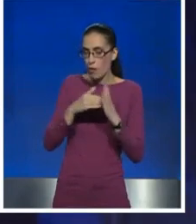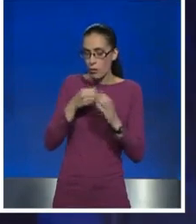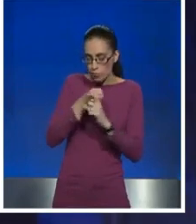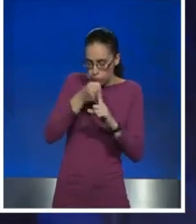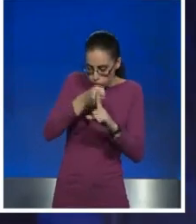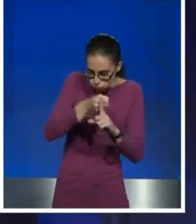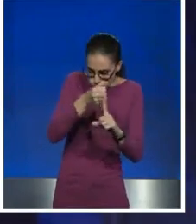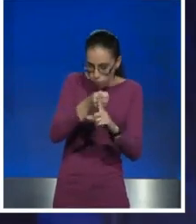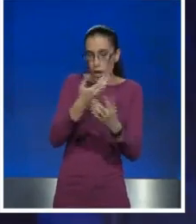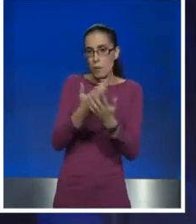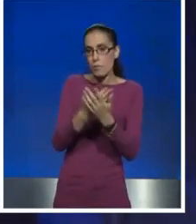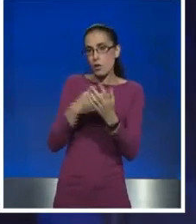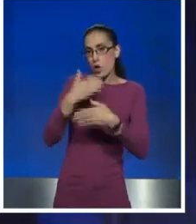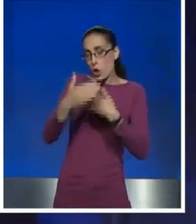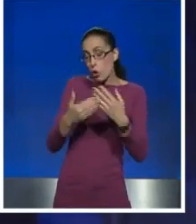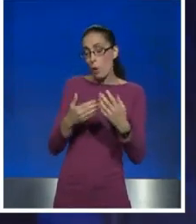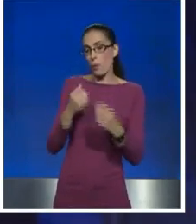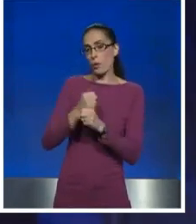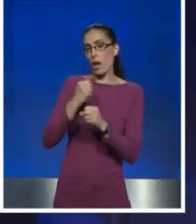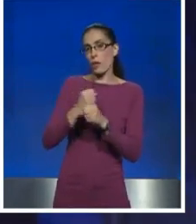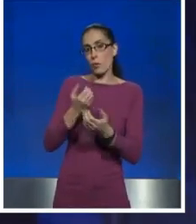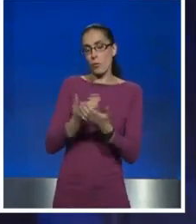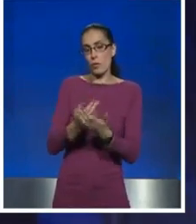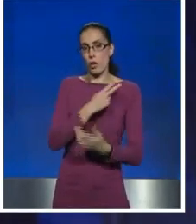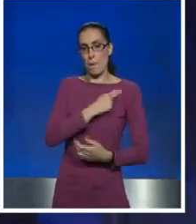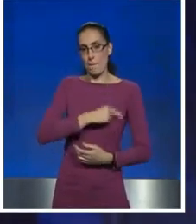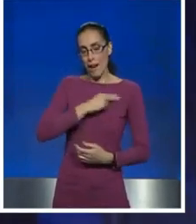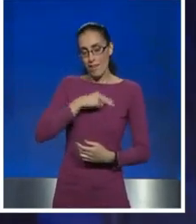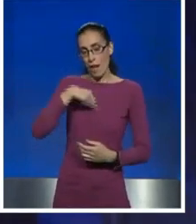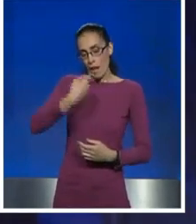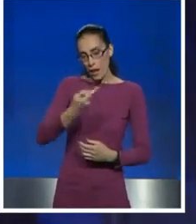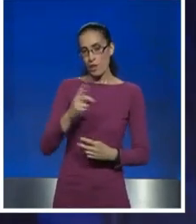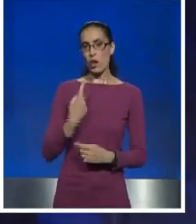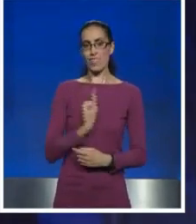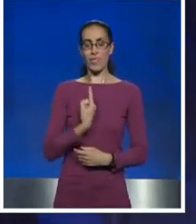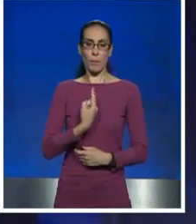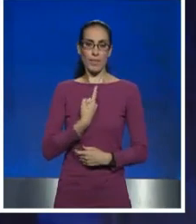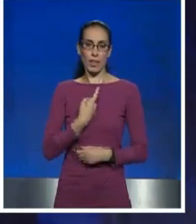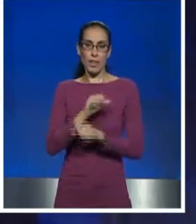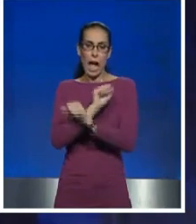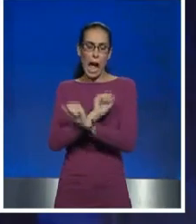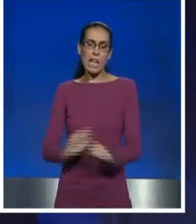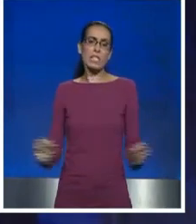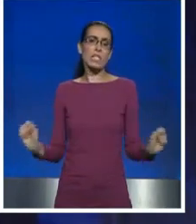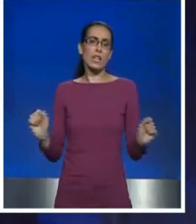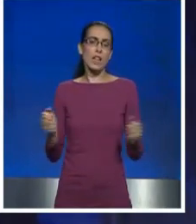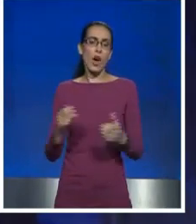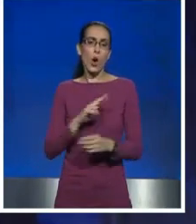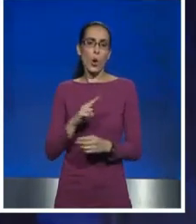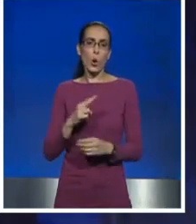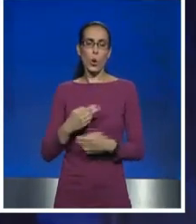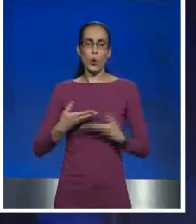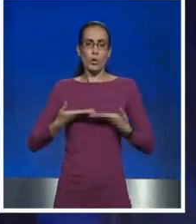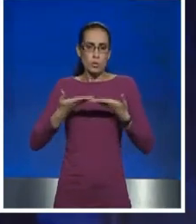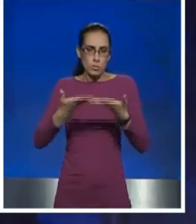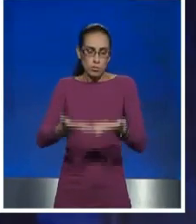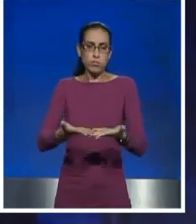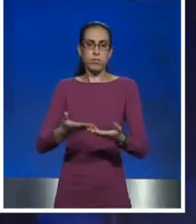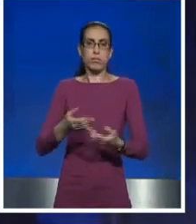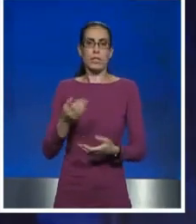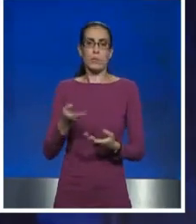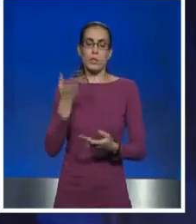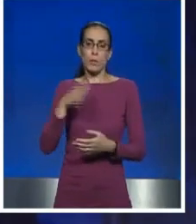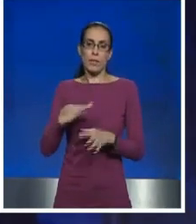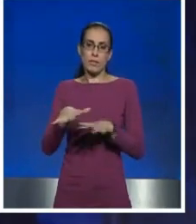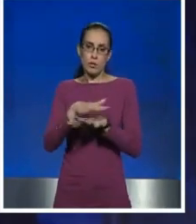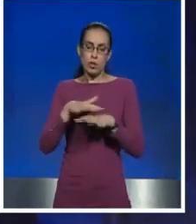U ħankoplu niġġieldu biex tal-pajjiż jiġi jerbaħ l-indipendenza u l-ħelsin u jiġi jagħti d-dinjità speċjalment lill-klassi tal-ħaddiem u l-middle